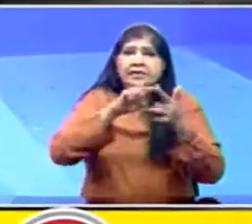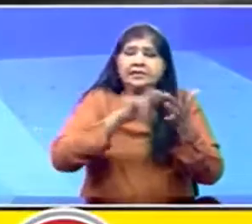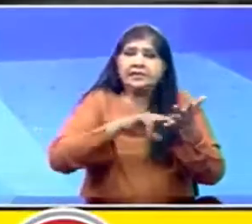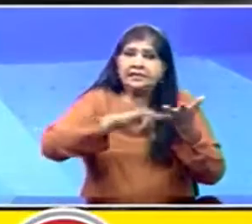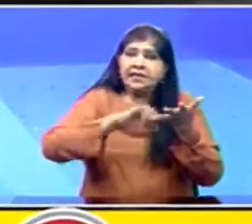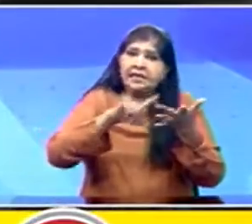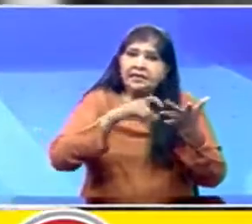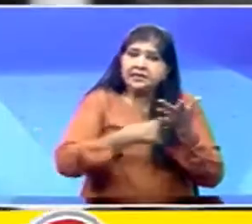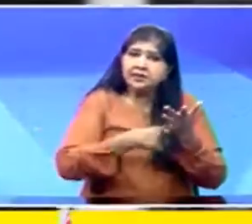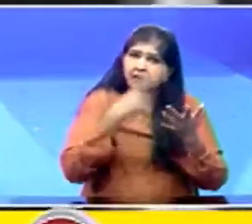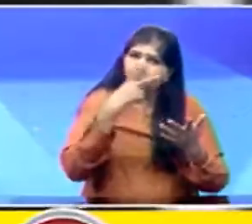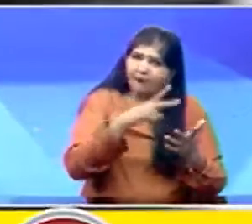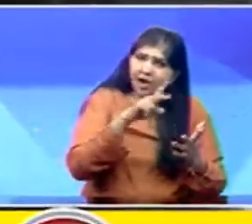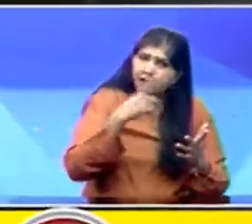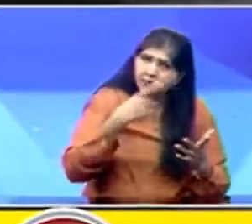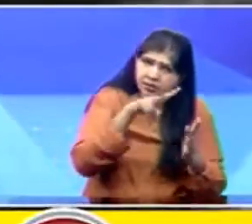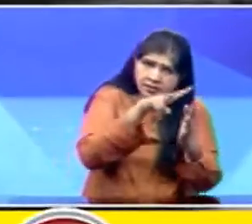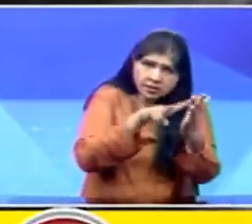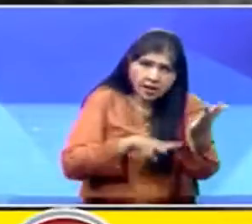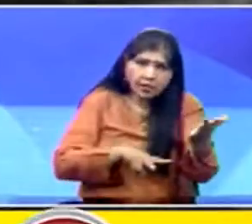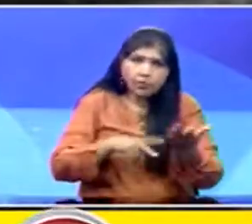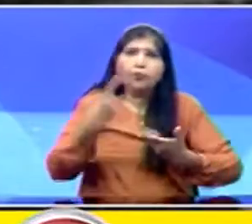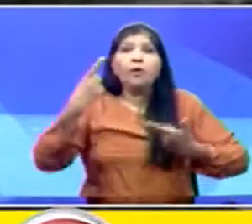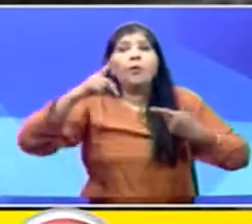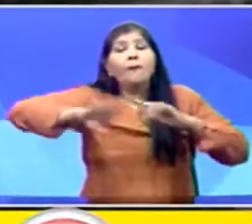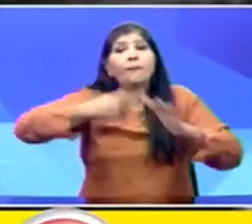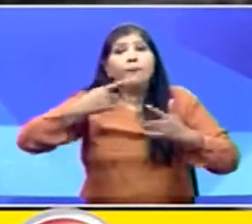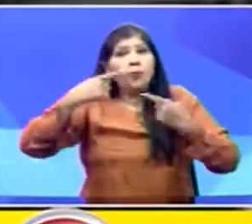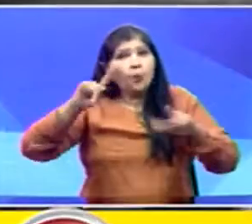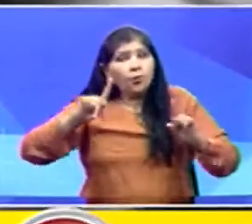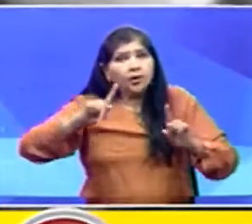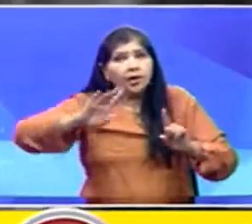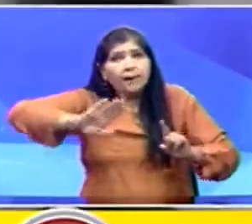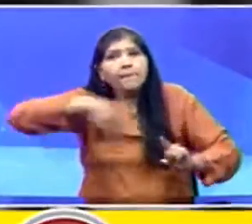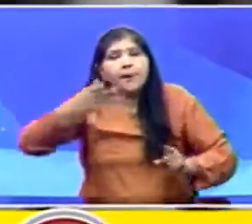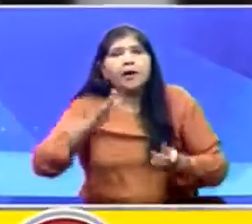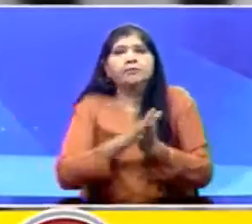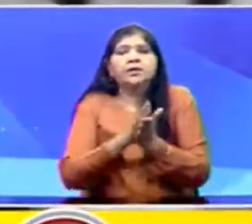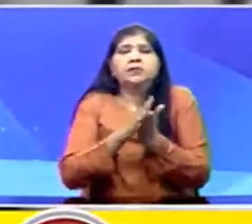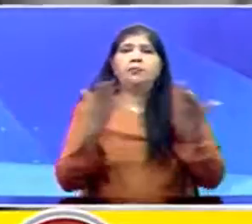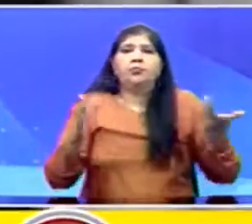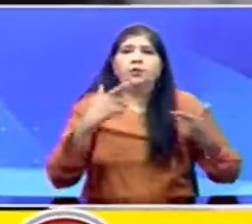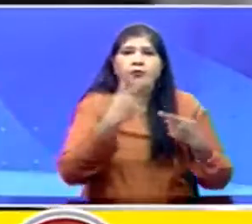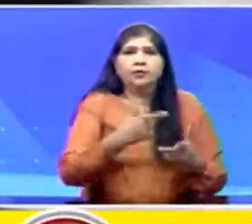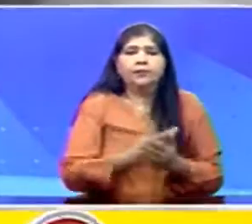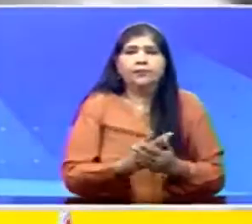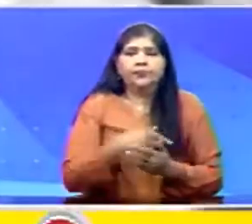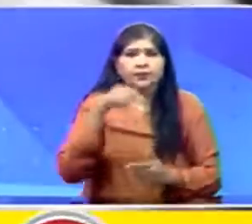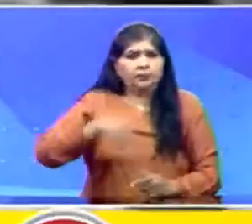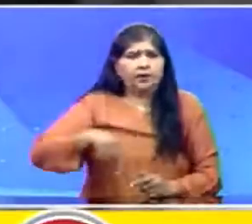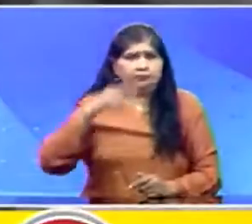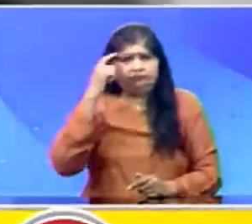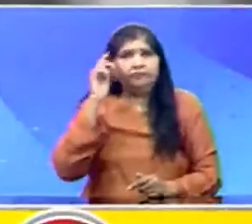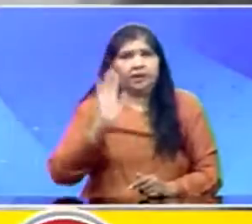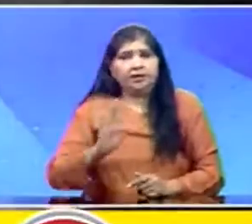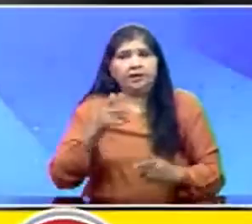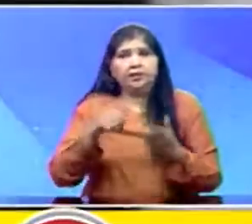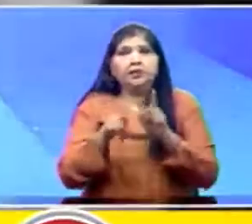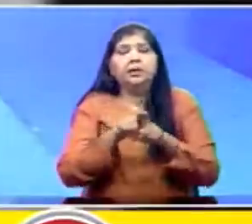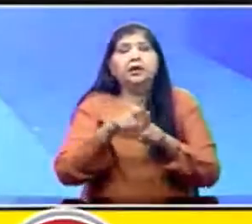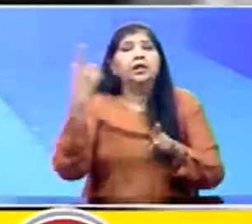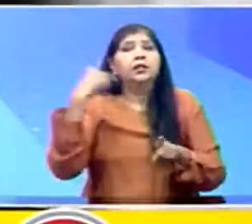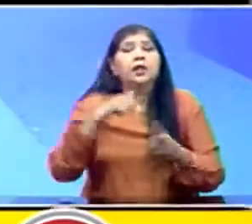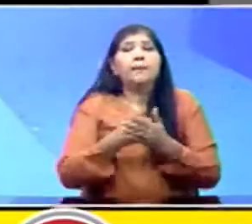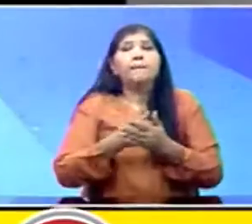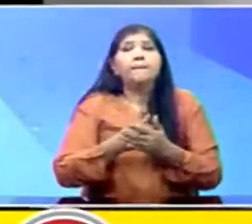हालत थी कि बिना स्विक्रूती कुछ भी छापा नहीं जा सकता था, मुझे आध है तब